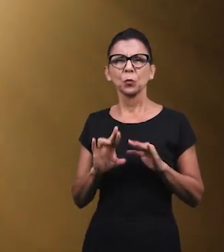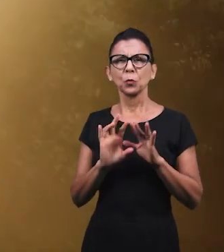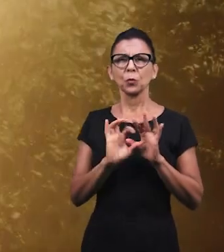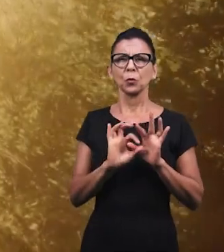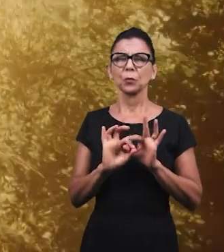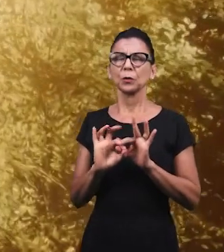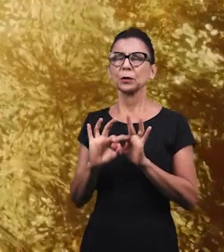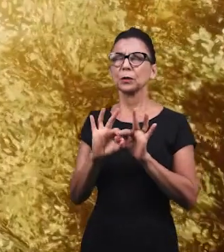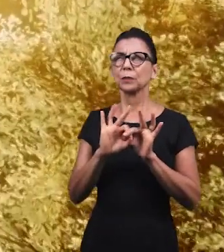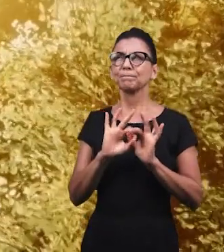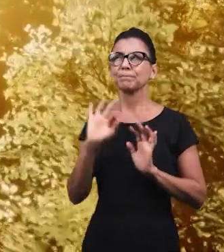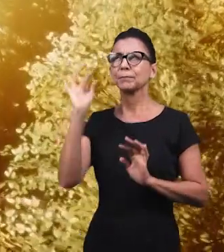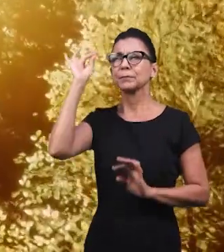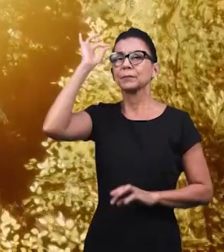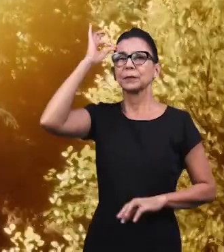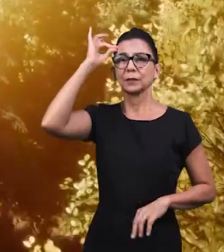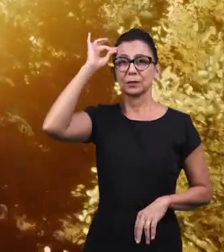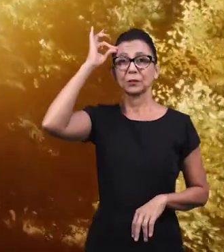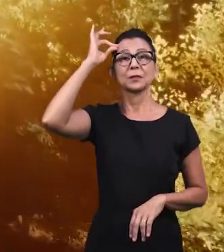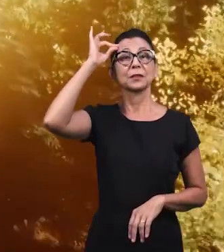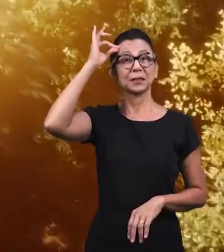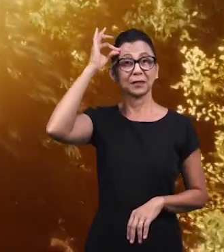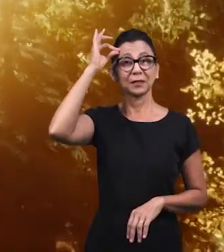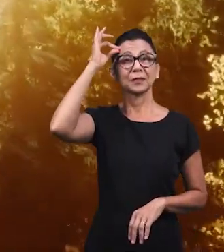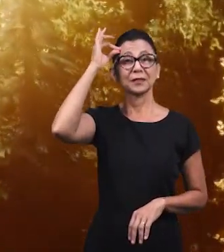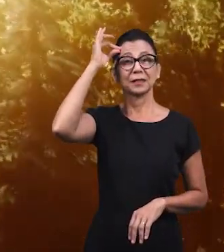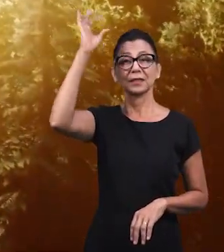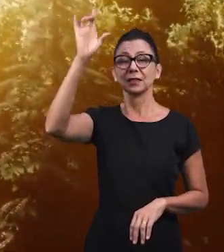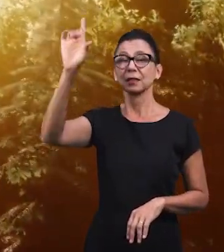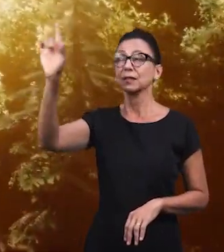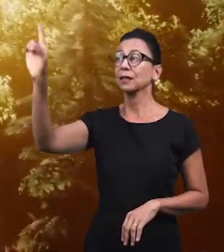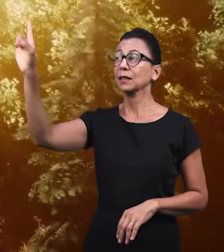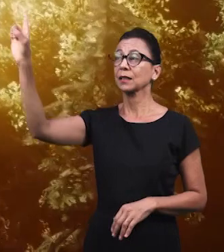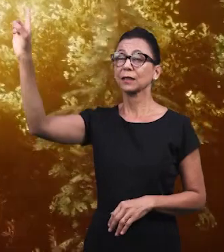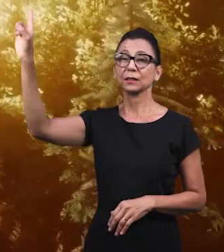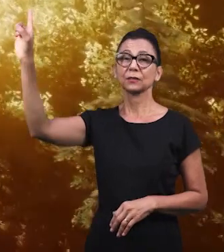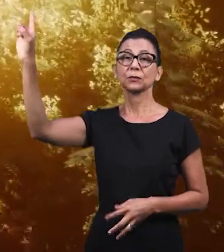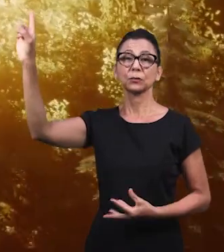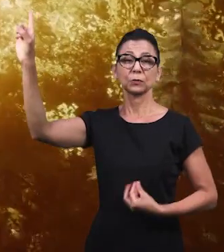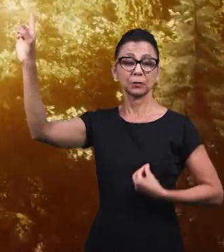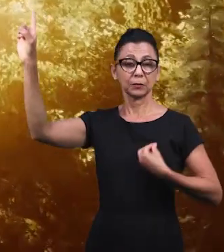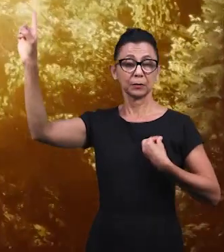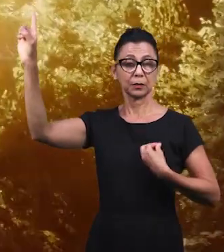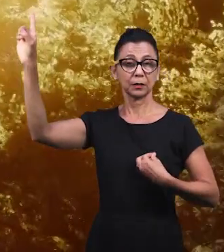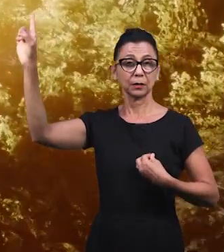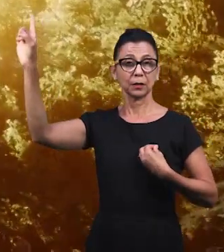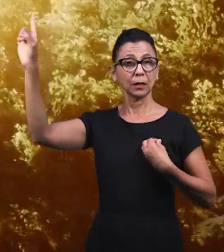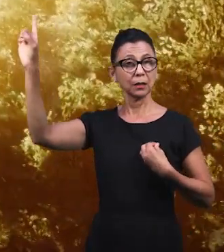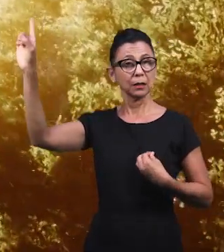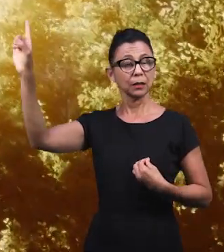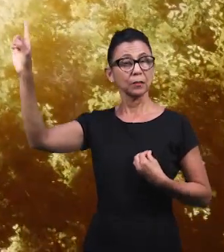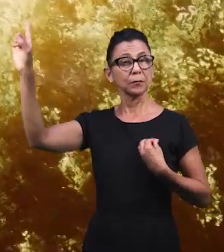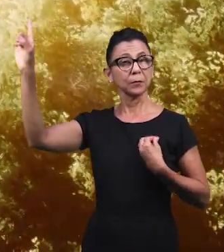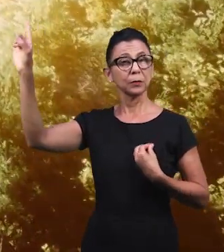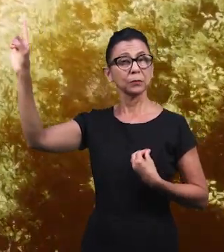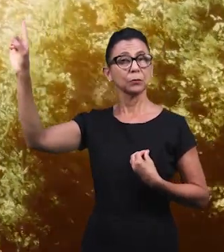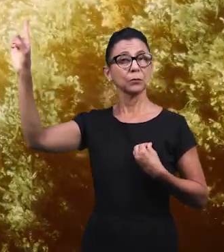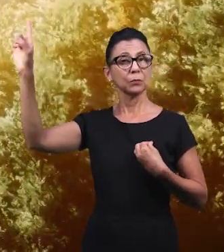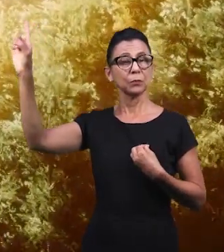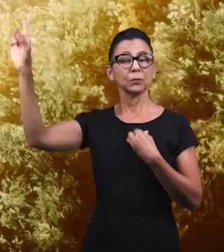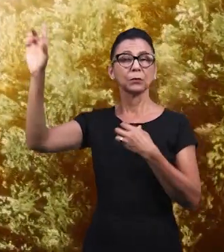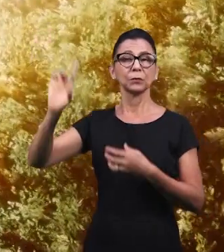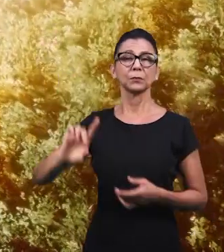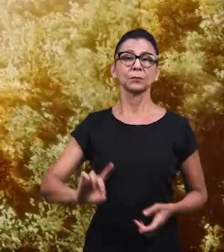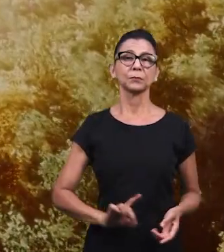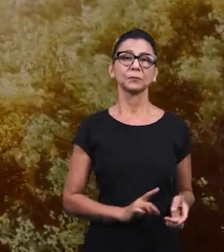духовно, с благостью. Мы поклонимся Богу, потому что Он